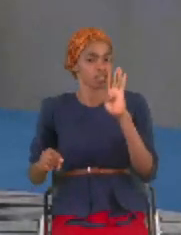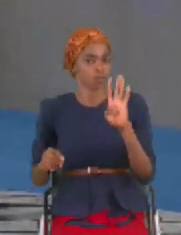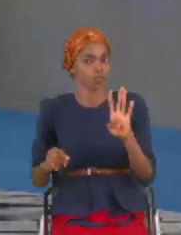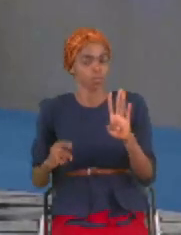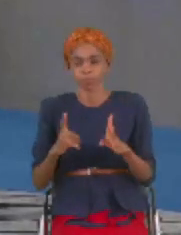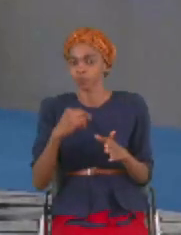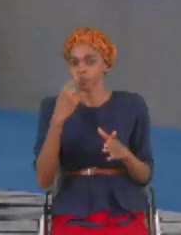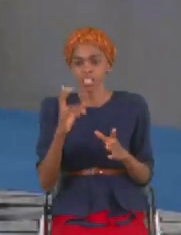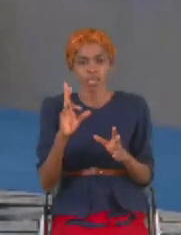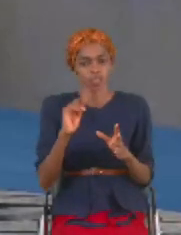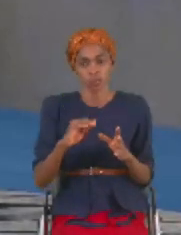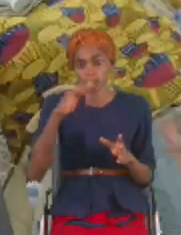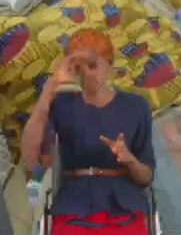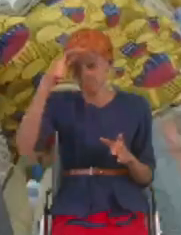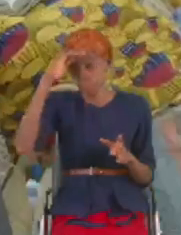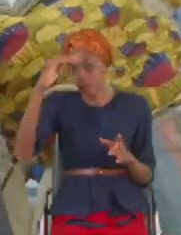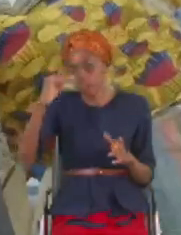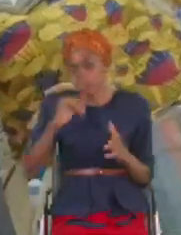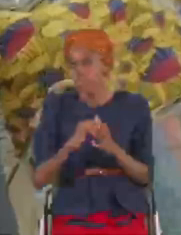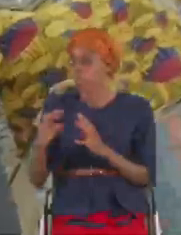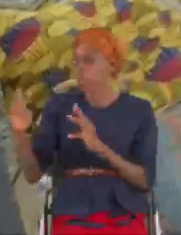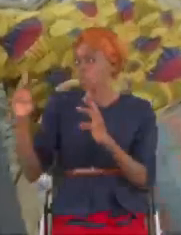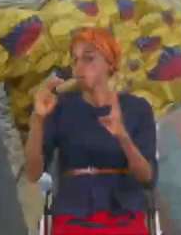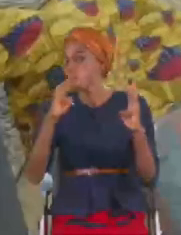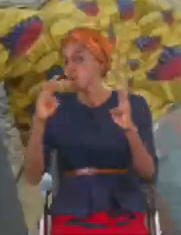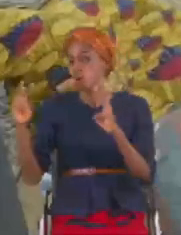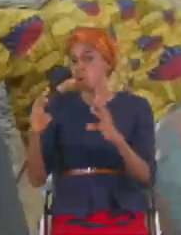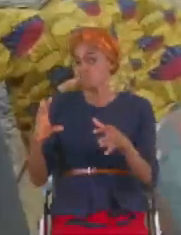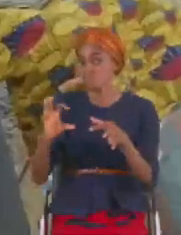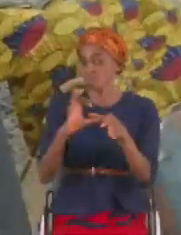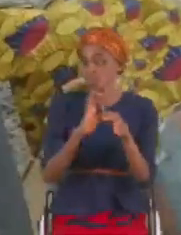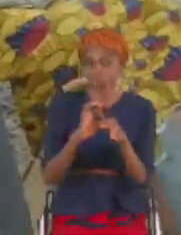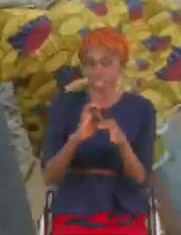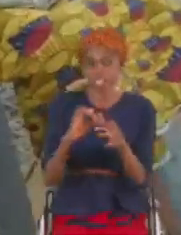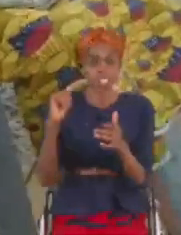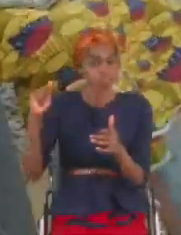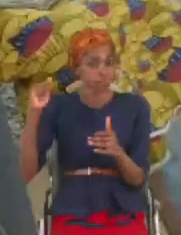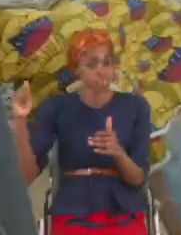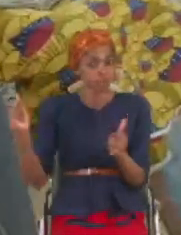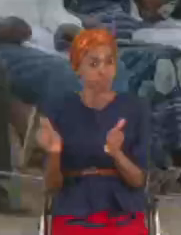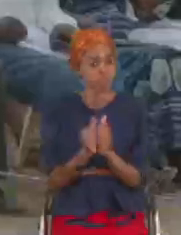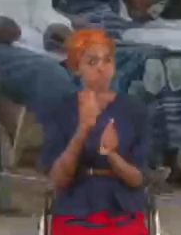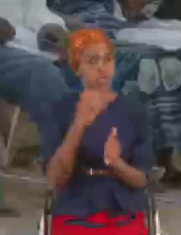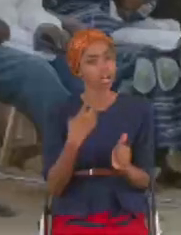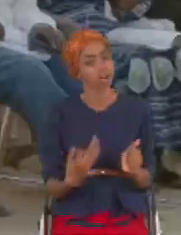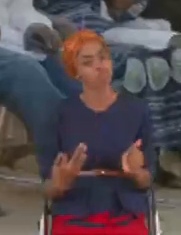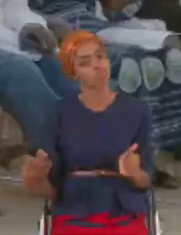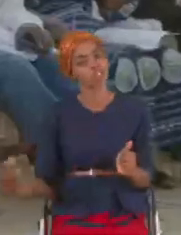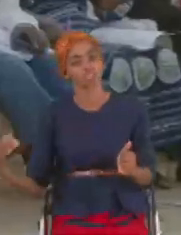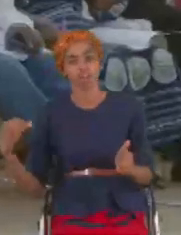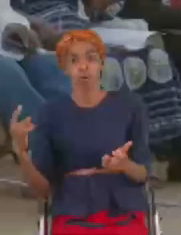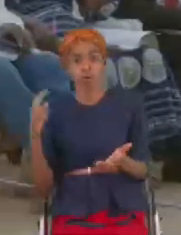et 10 il n'est pas de soldats qui s'embarrasse des affaires de la vie